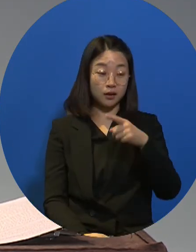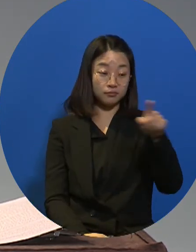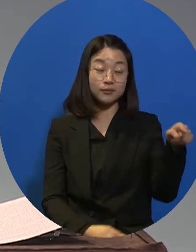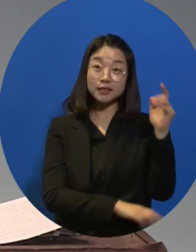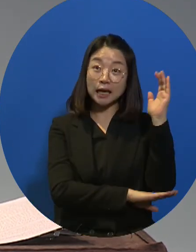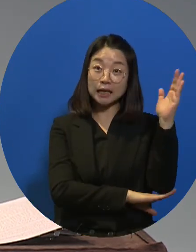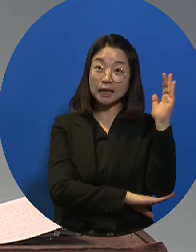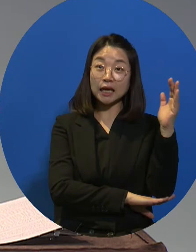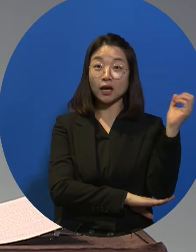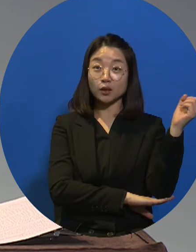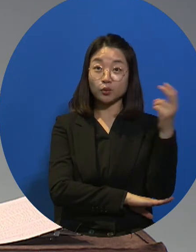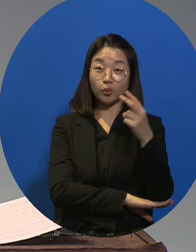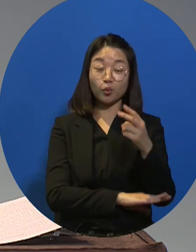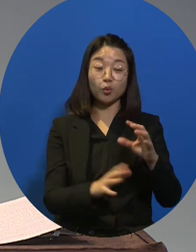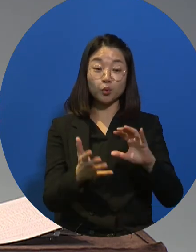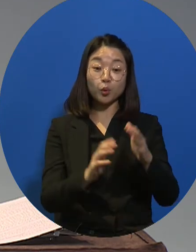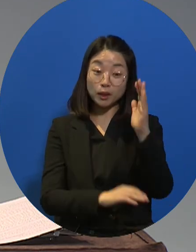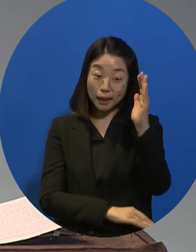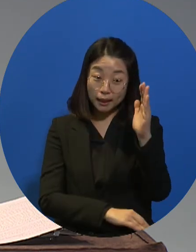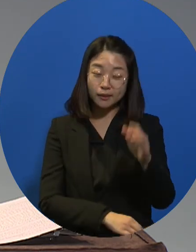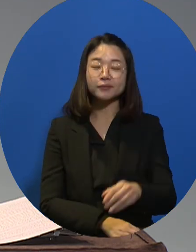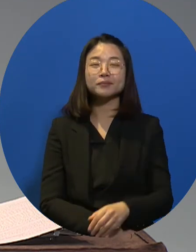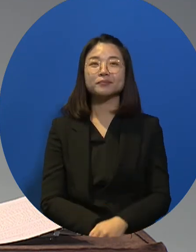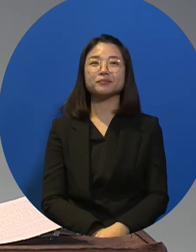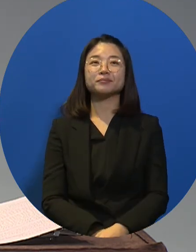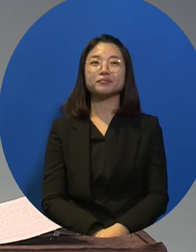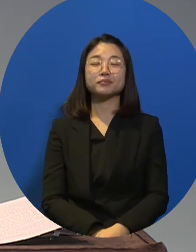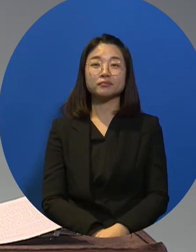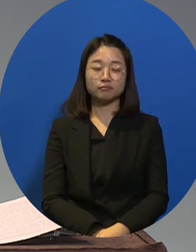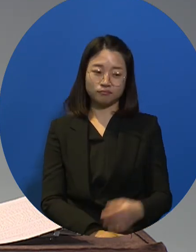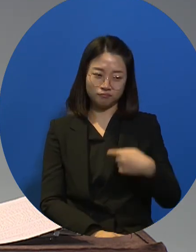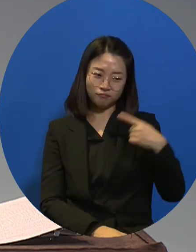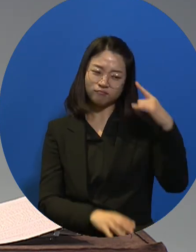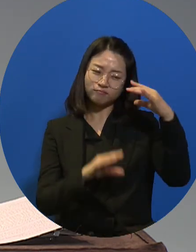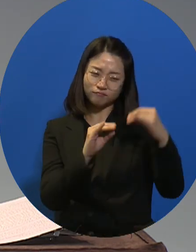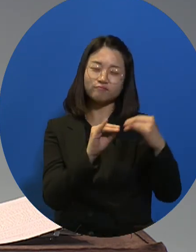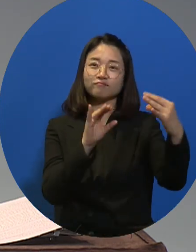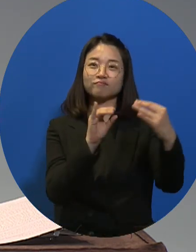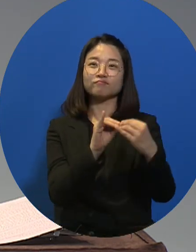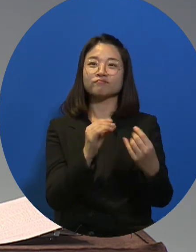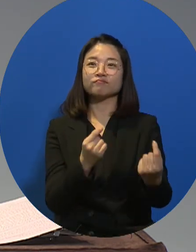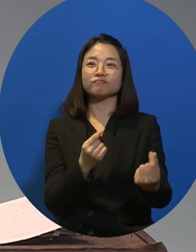의견과 그리고 토론자분들의 의견에 매우 공감이 됩니다.